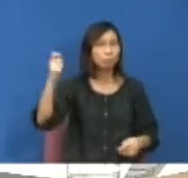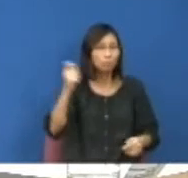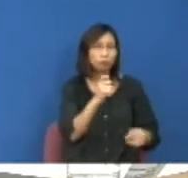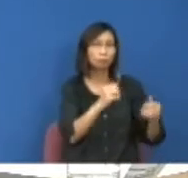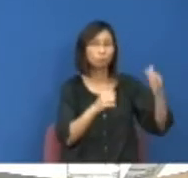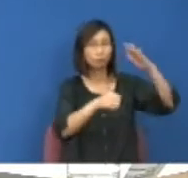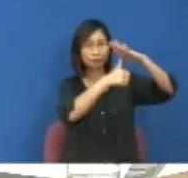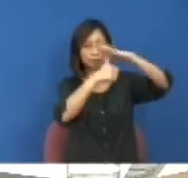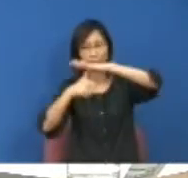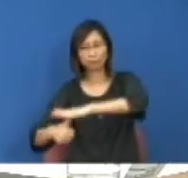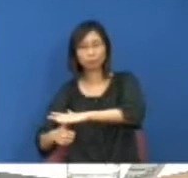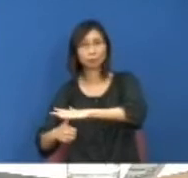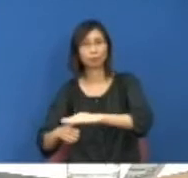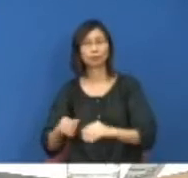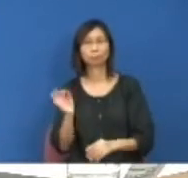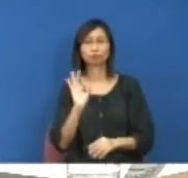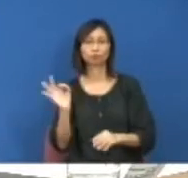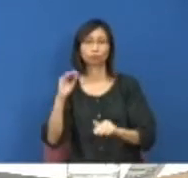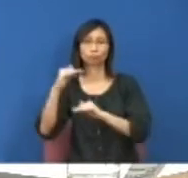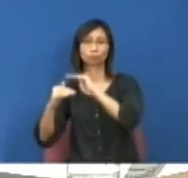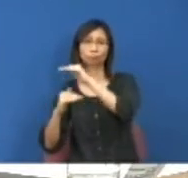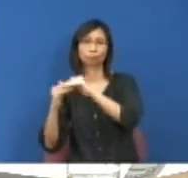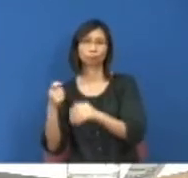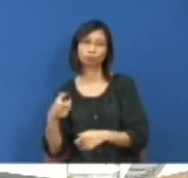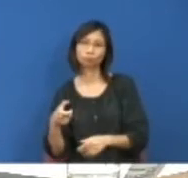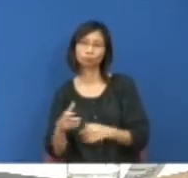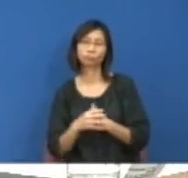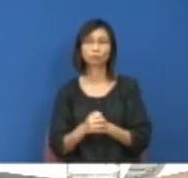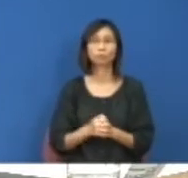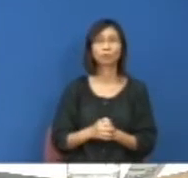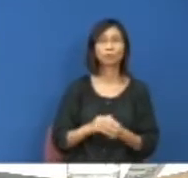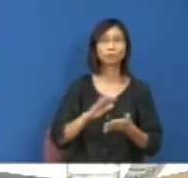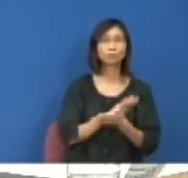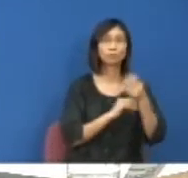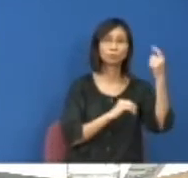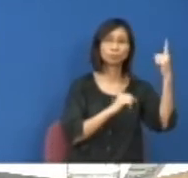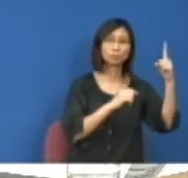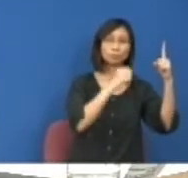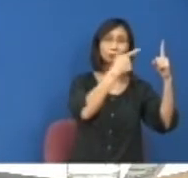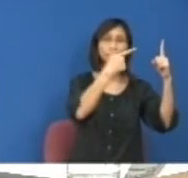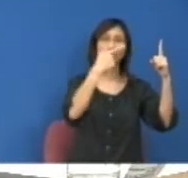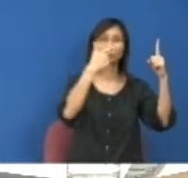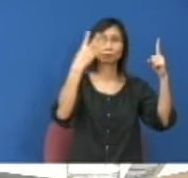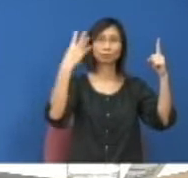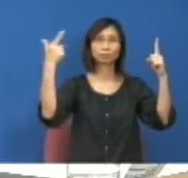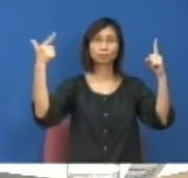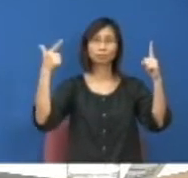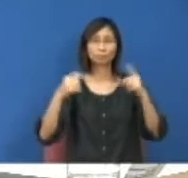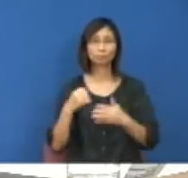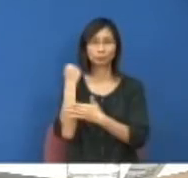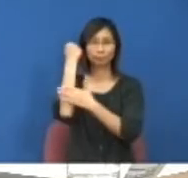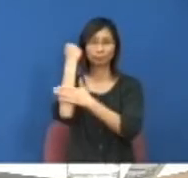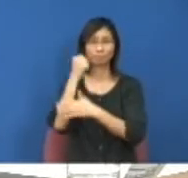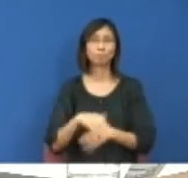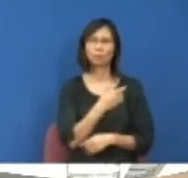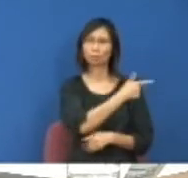喺歐洲以至法國咧都會出現咗1848年嘅即係革命啊？呢個1848年嘅革命就係大部分